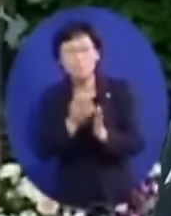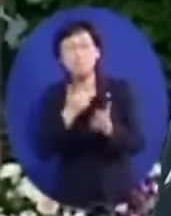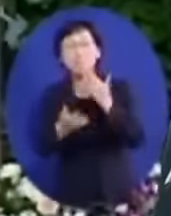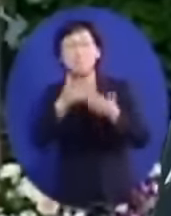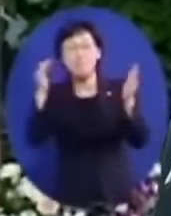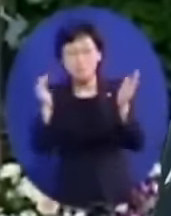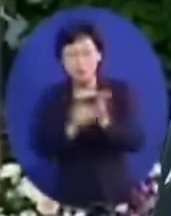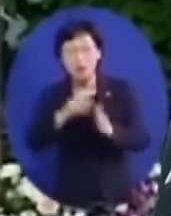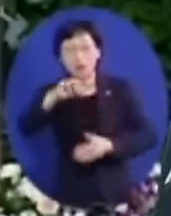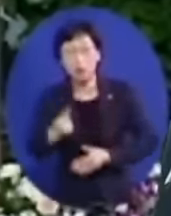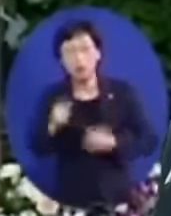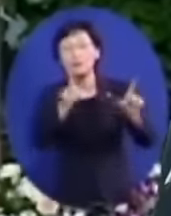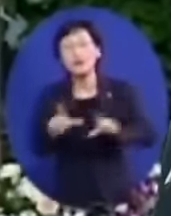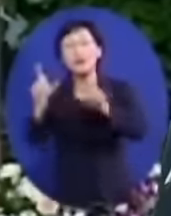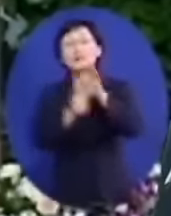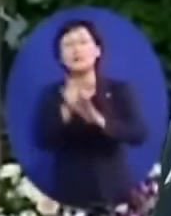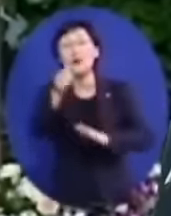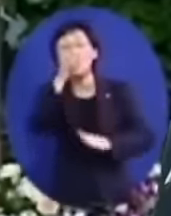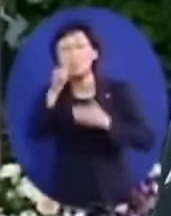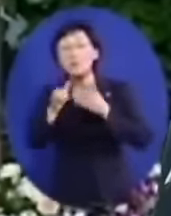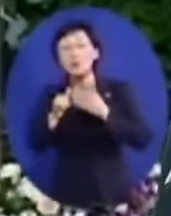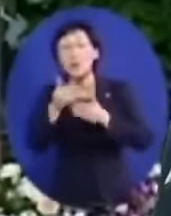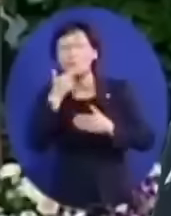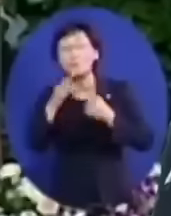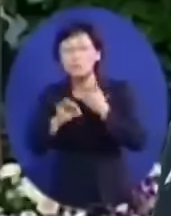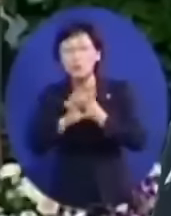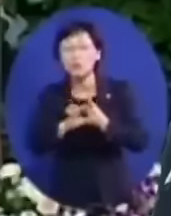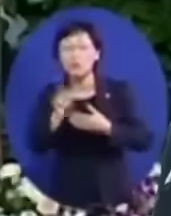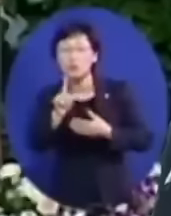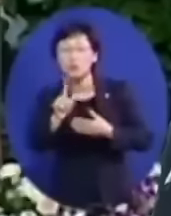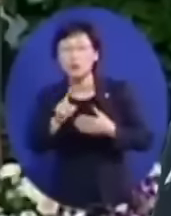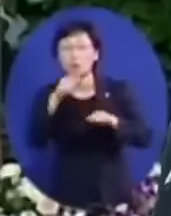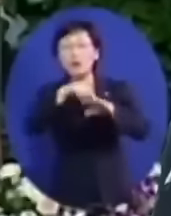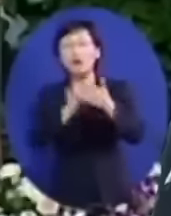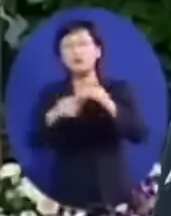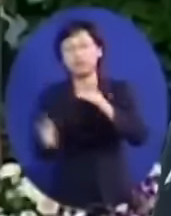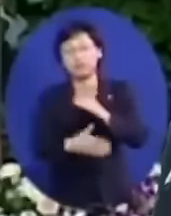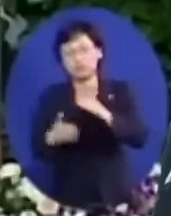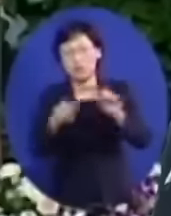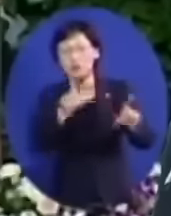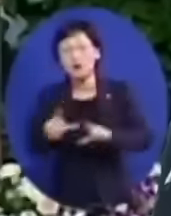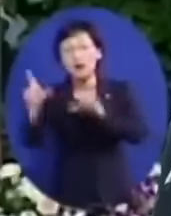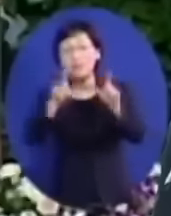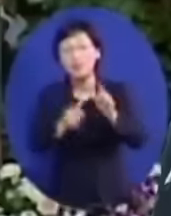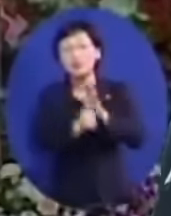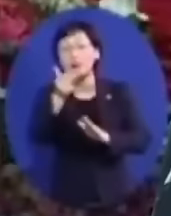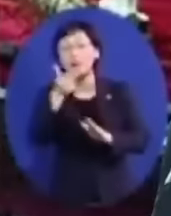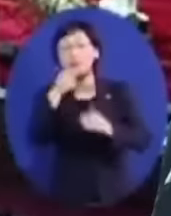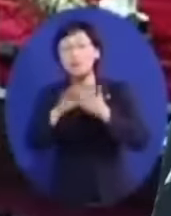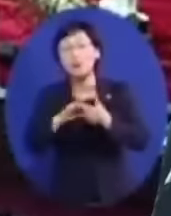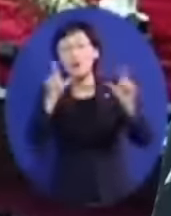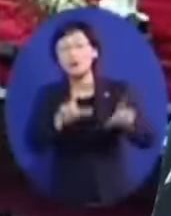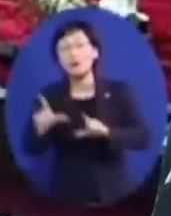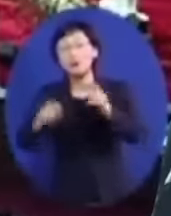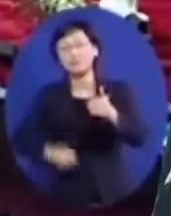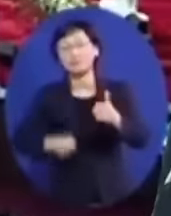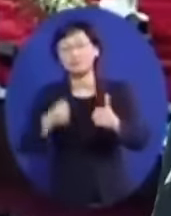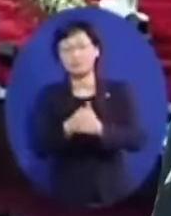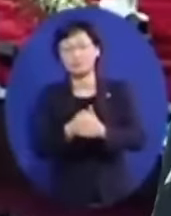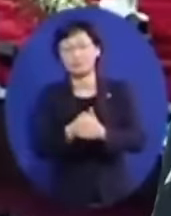희망을 잃어버리면 그 마음은 공허하게 짝이 없습니다. 삶의 희망을 잃어버리면 살아갈 힘과 용기를 상실하고